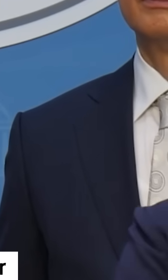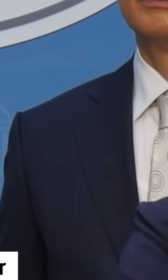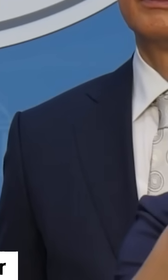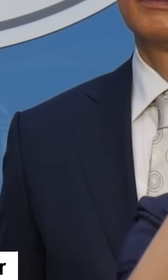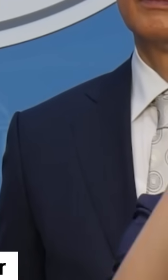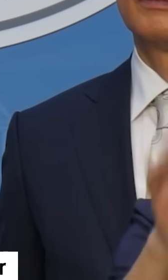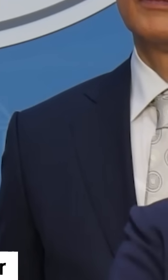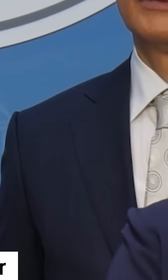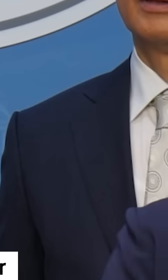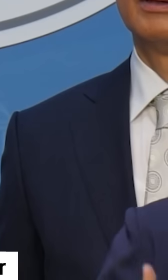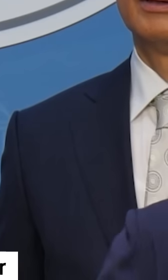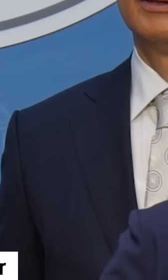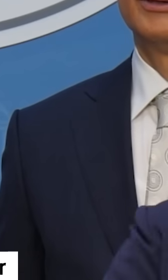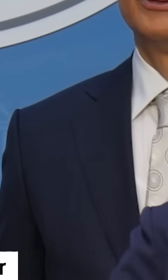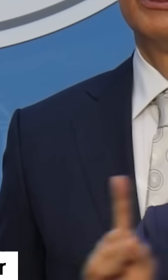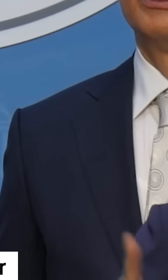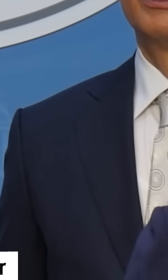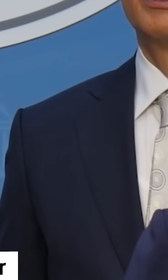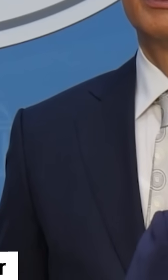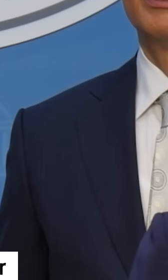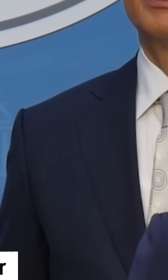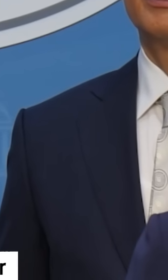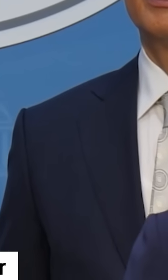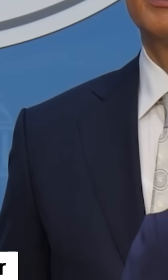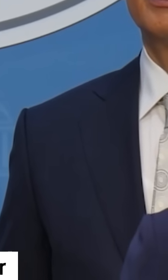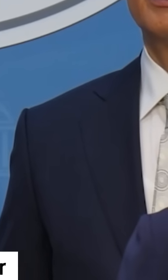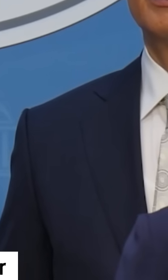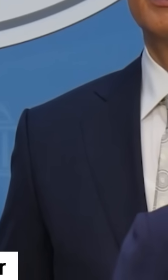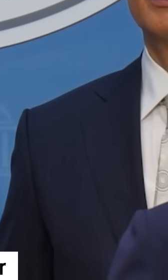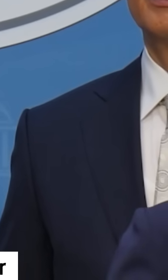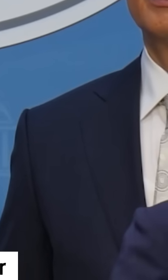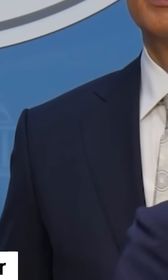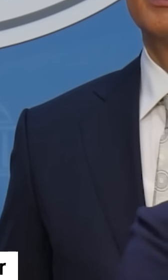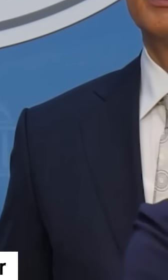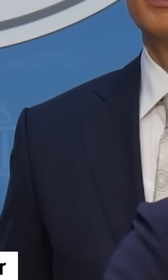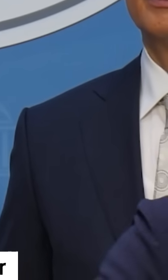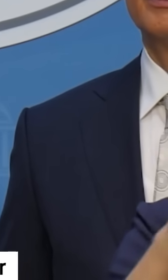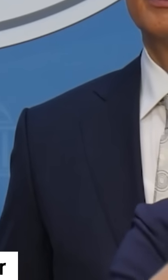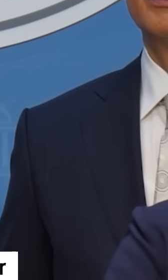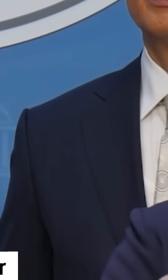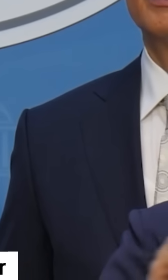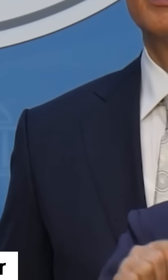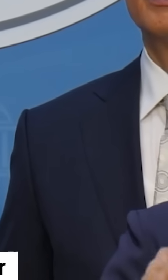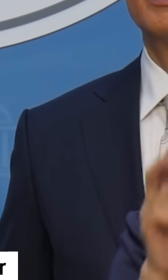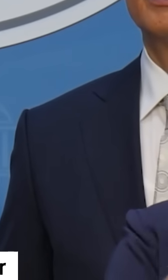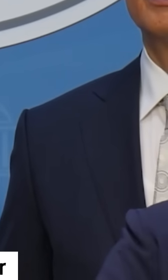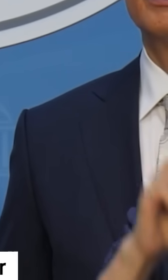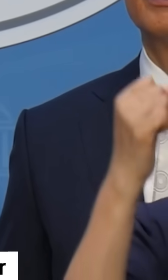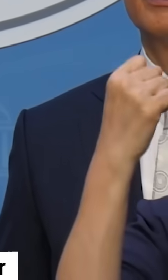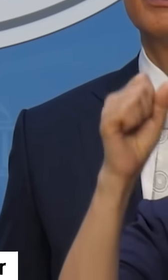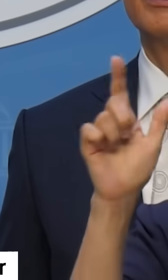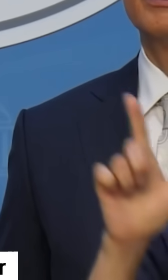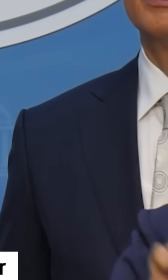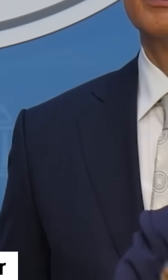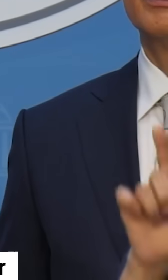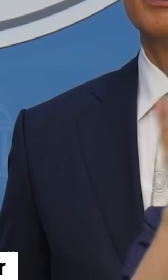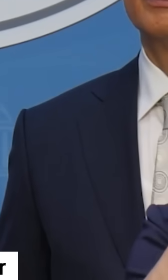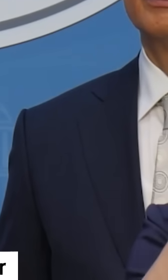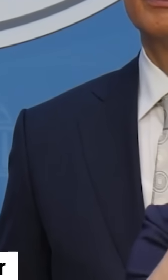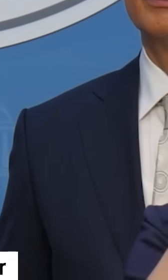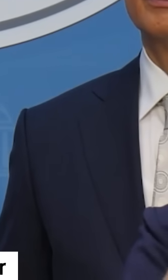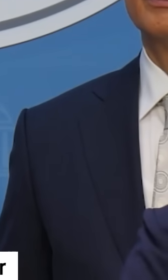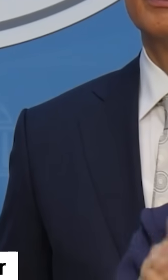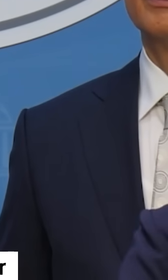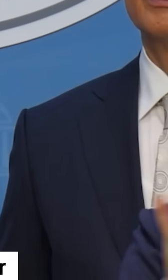보면서 경악을 금할 수가 없습니다. 독도는 우리 땅이라는 노래를 들으며 즐겁게 춤추는 모습을 보면서